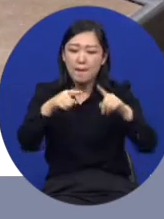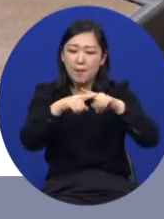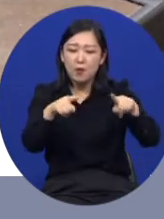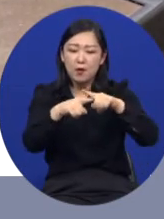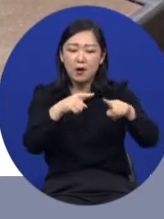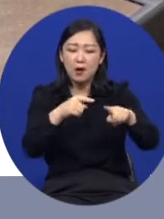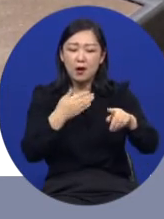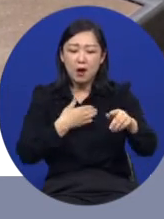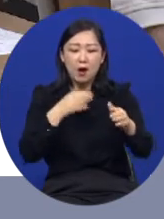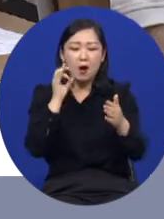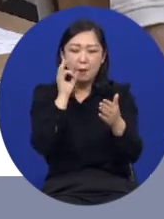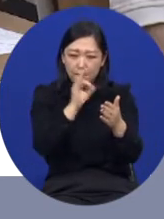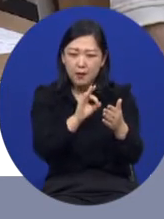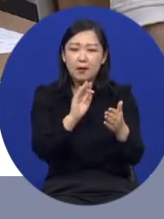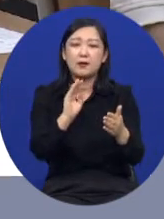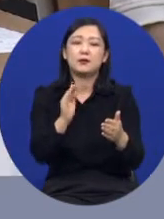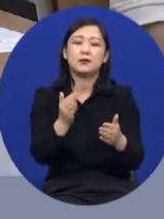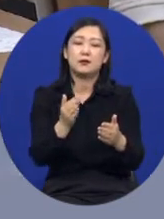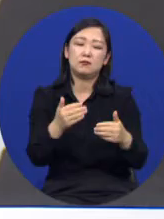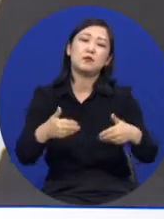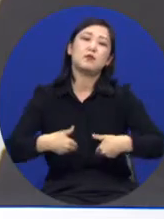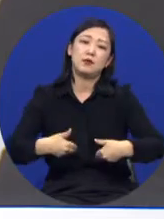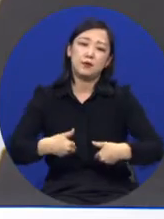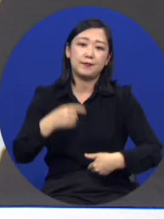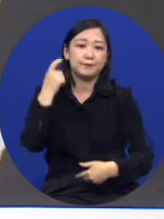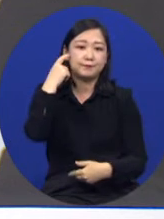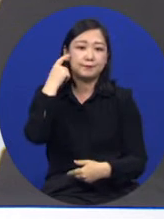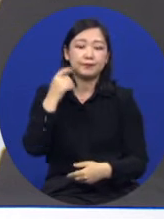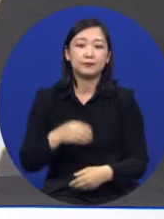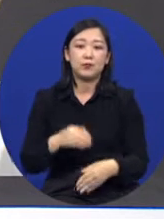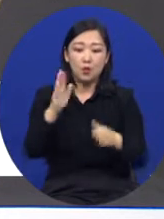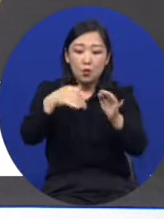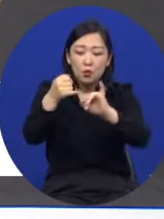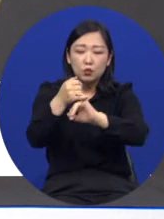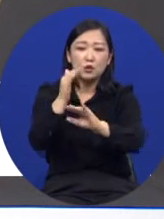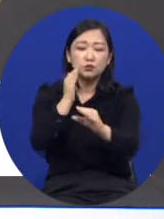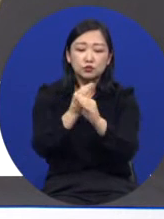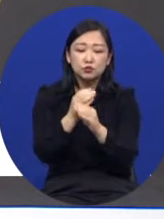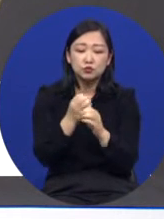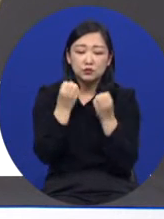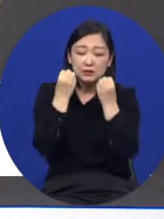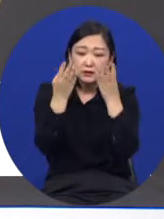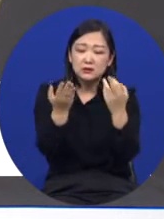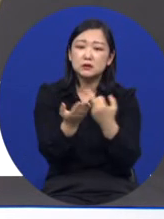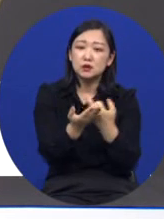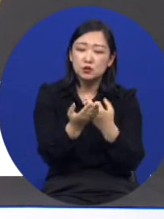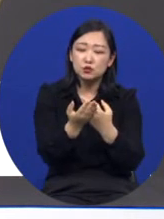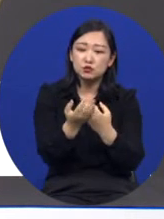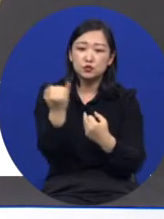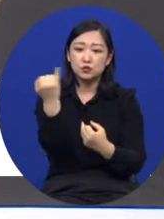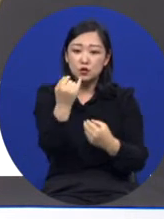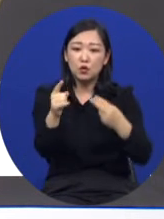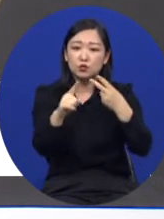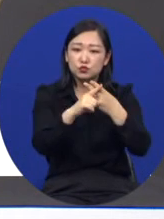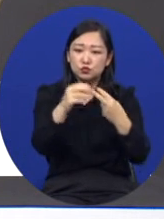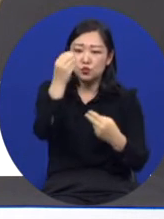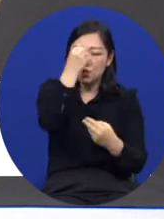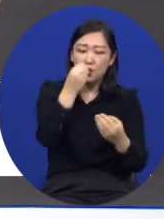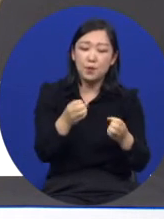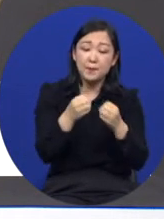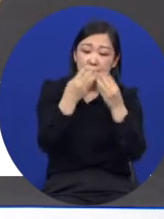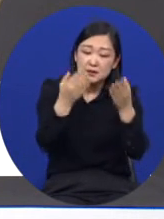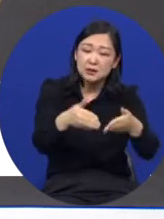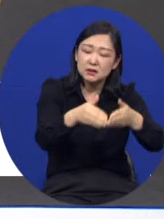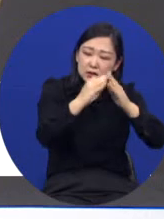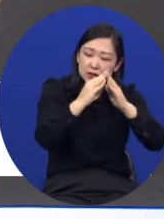때문에 필요한 게 아닌가, 평가가. 그 공약 가운데 신재주권의 여중 여고 신설, 또 예체능고